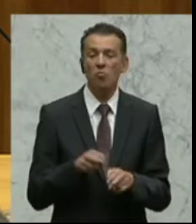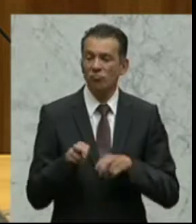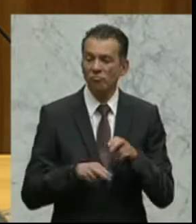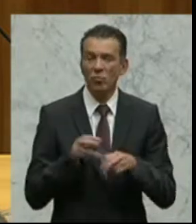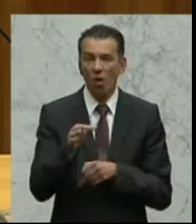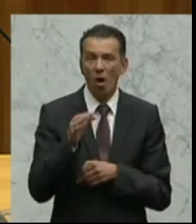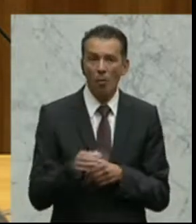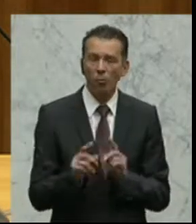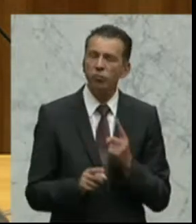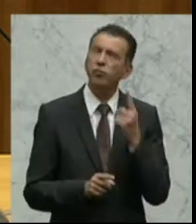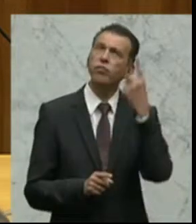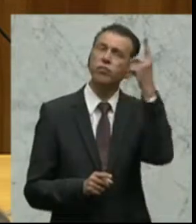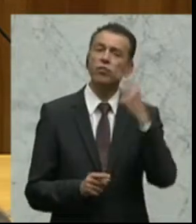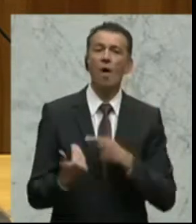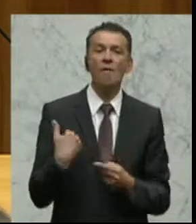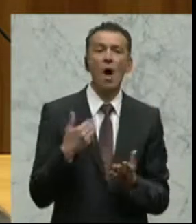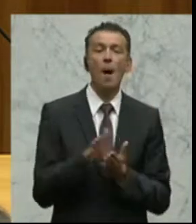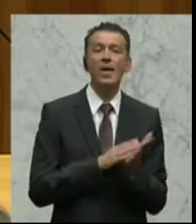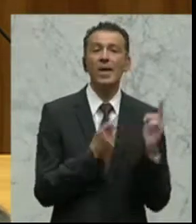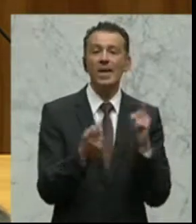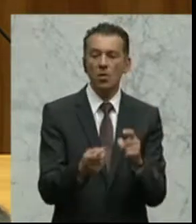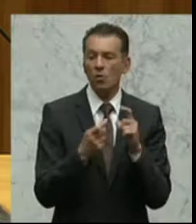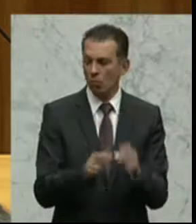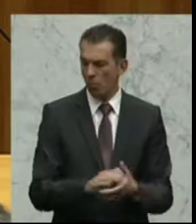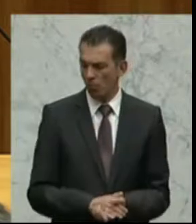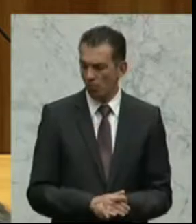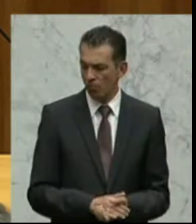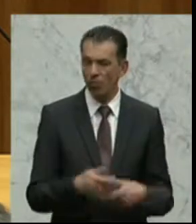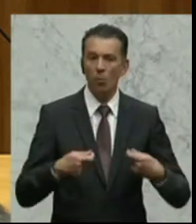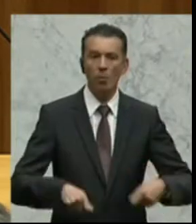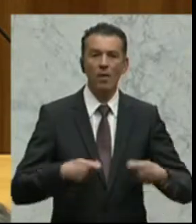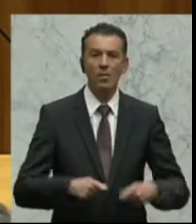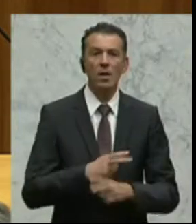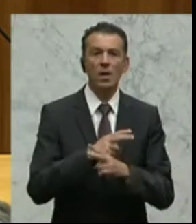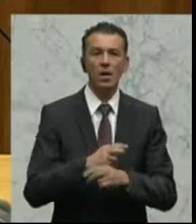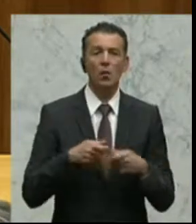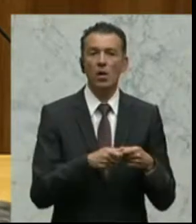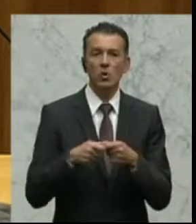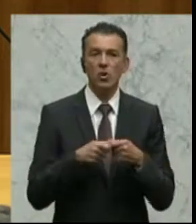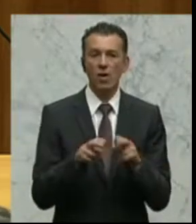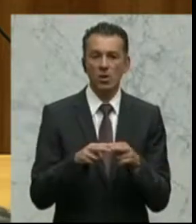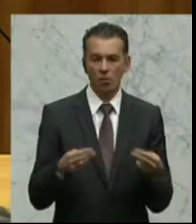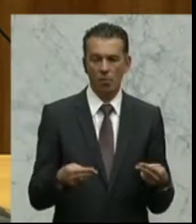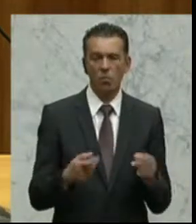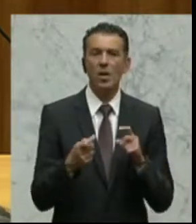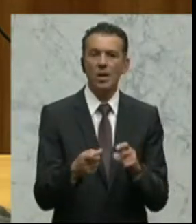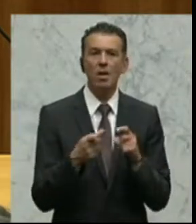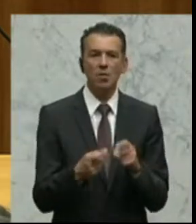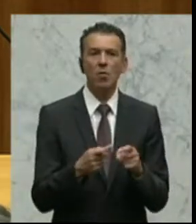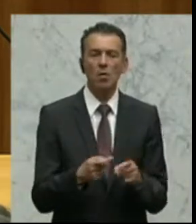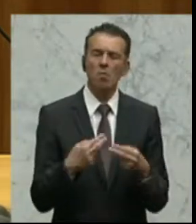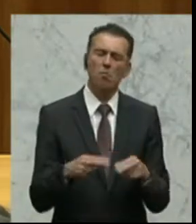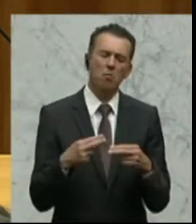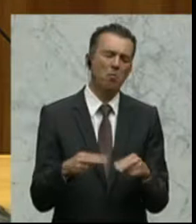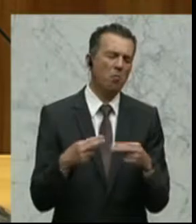einer Diskussion und der Beginn einer Diskussion vom Präsidenten des Österreichischen Gewerkschaftsbundes. Diese Diskussion ist laufend weitergegangen und ich